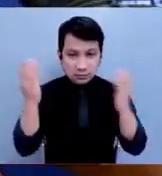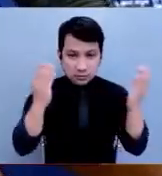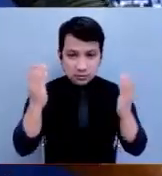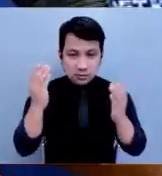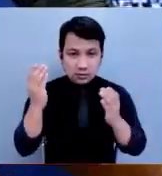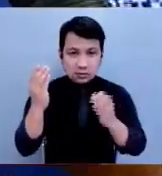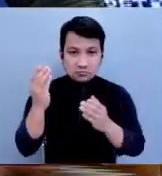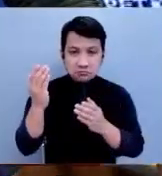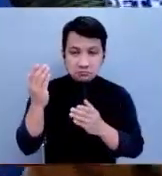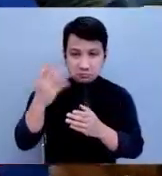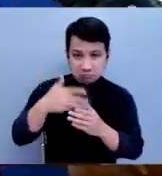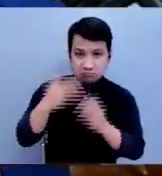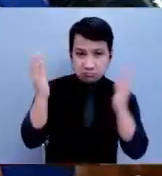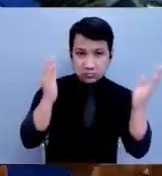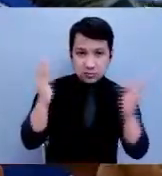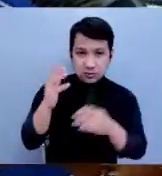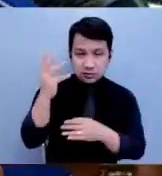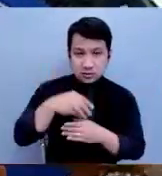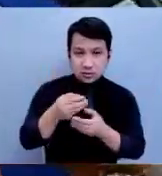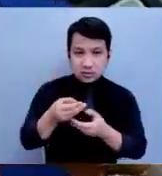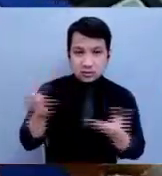ba? At saka ito maganda,